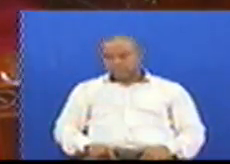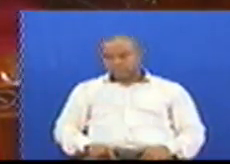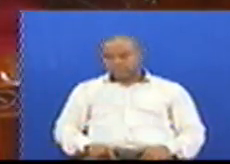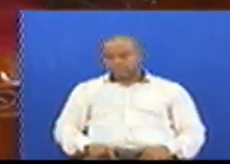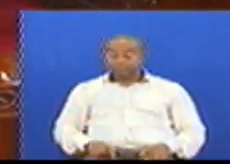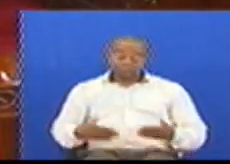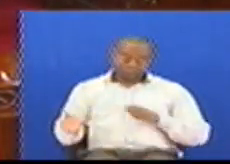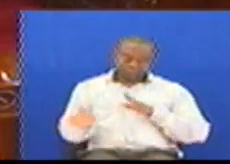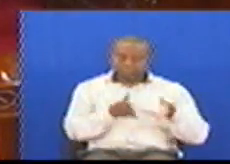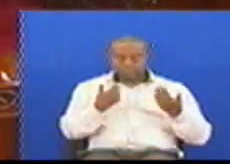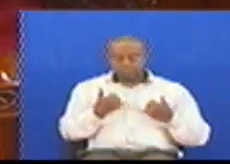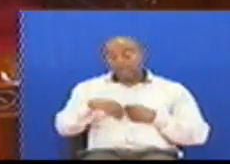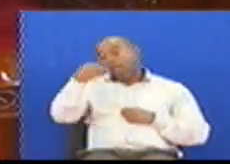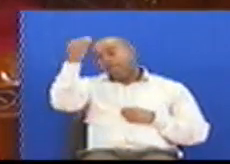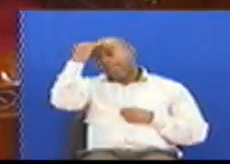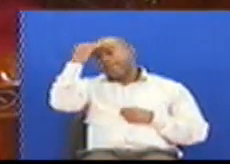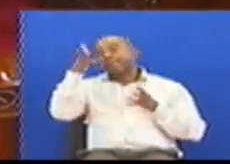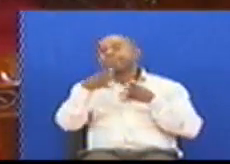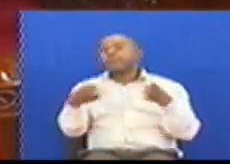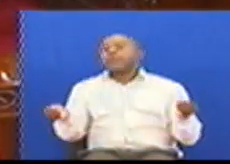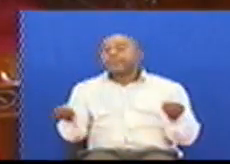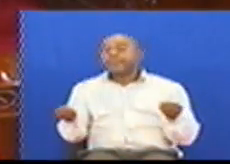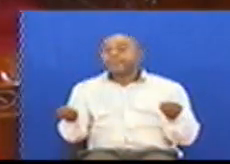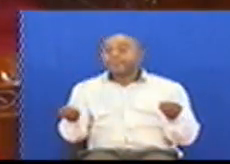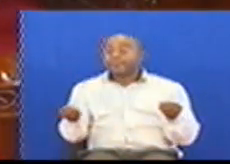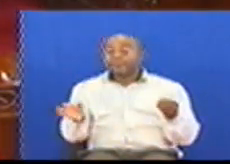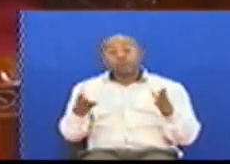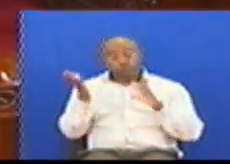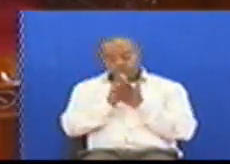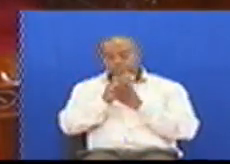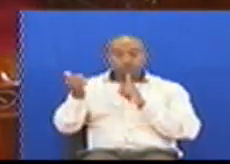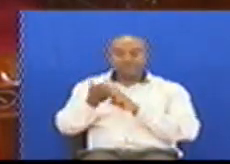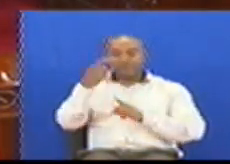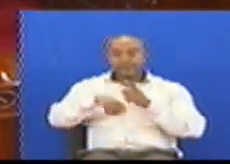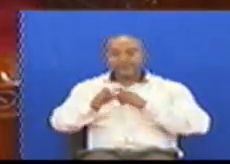elimu bure. Tumefanikiwa sana kwenye elimu bure. Lakini mimi nitoa ushauri.